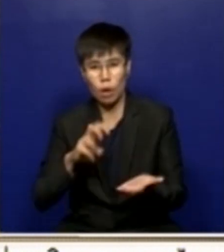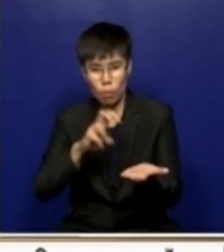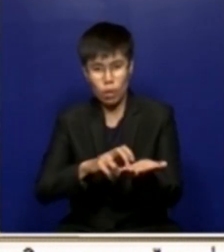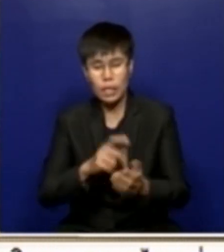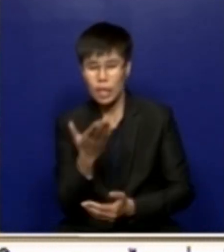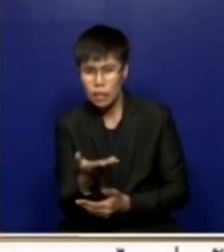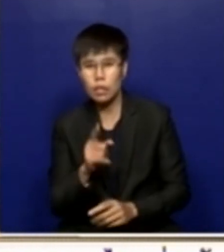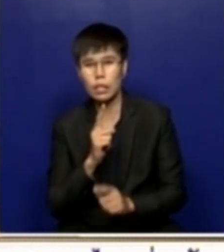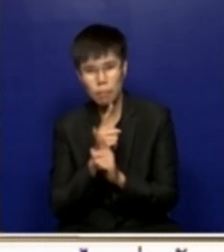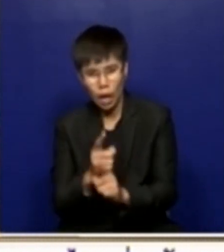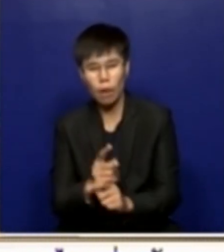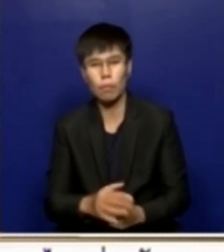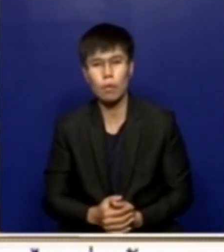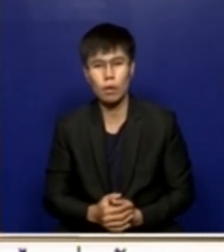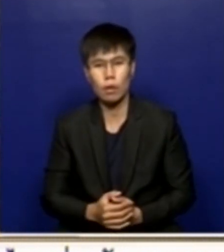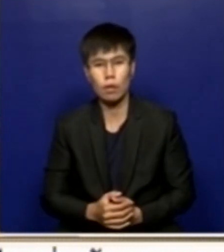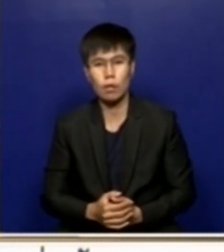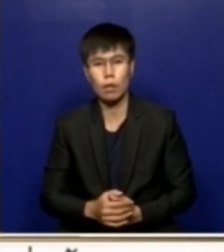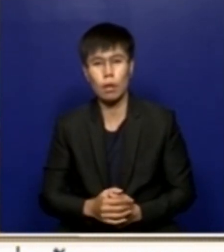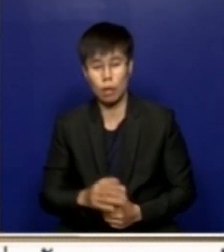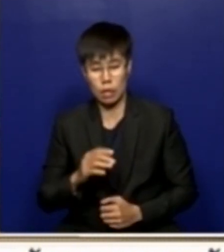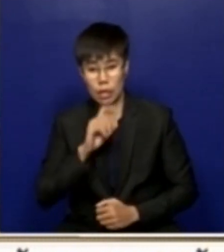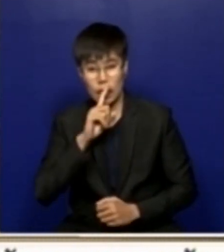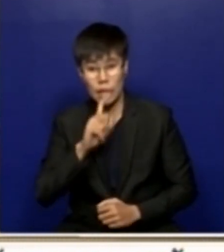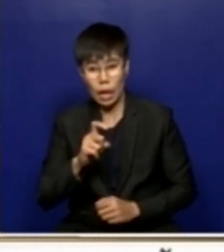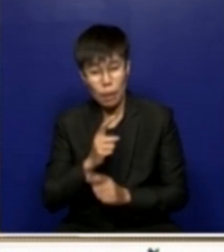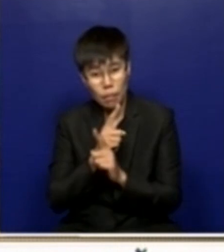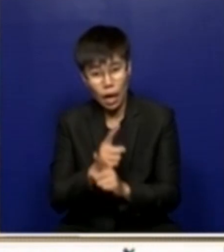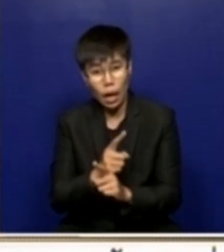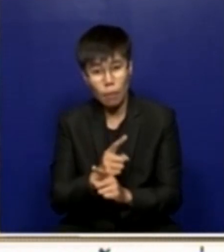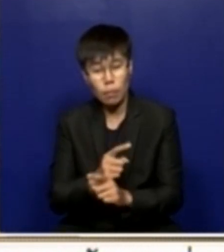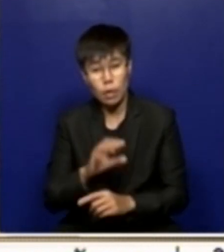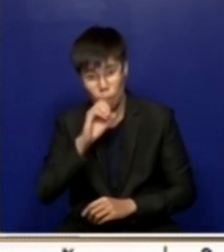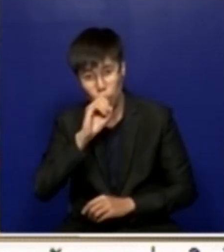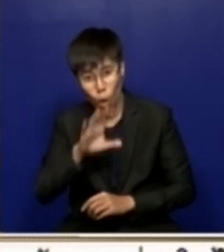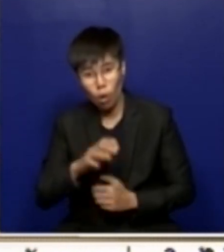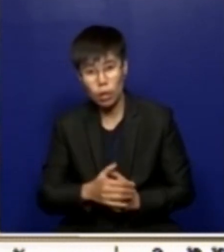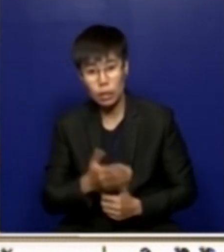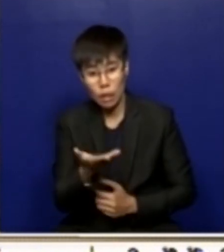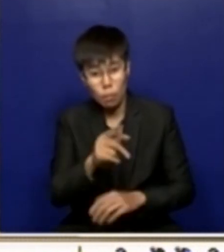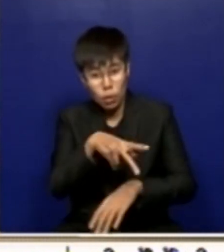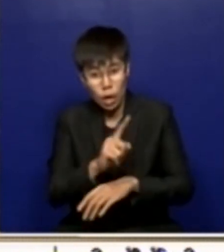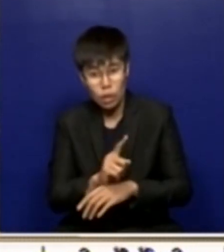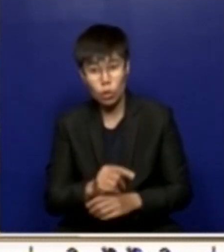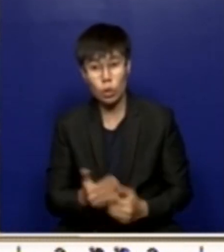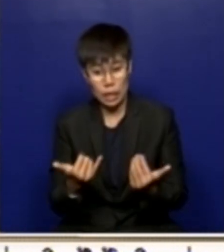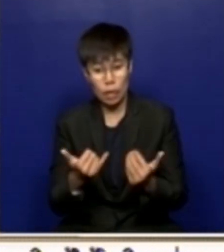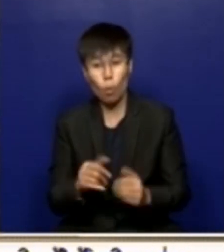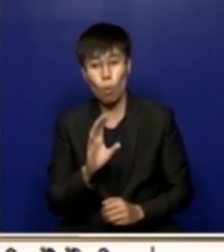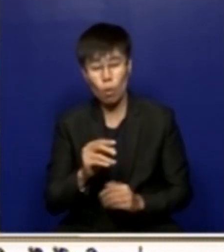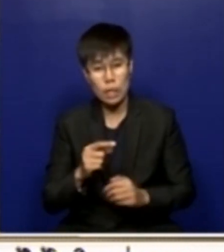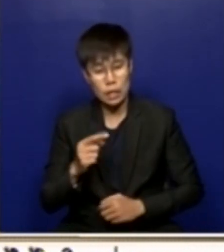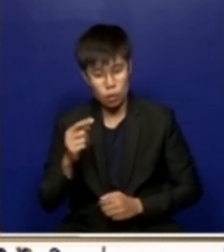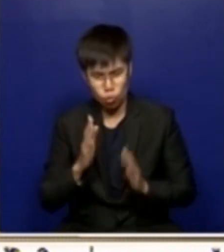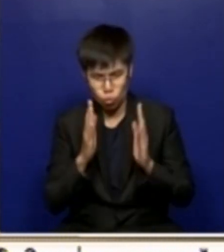ตามหัวข้อเสนอนะครับท่านไม่สามารถที่จะไปให้ความเห็นได้ทำเป็นประธานตั้งนึงจะอยู่ในความเป็นกลางท่าน